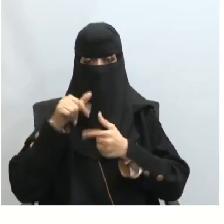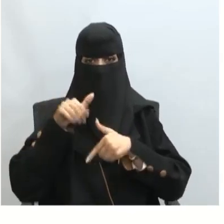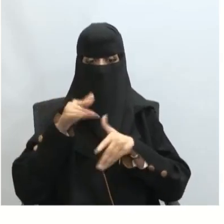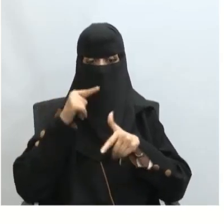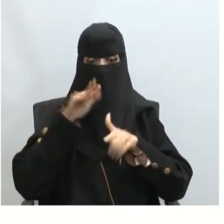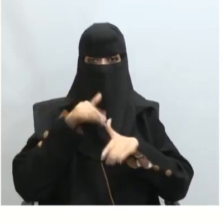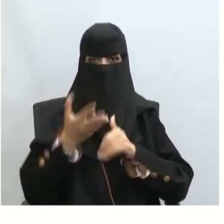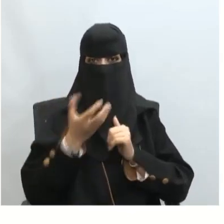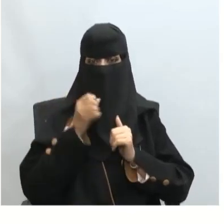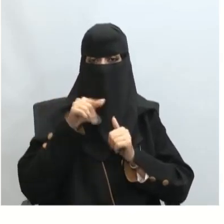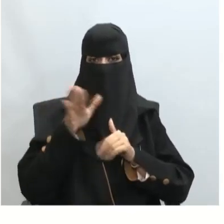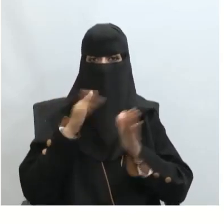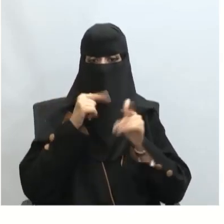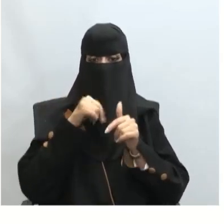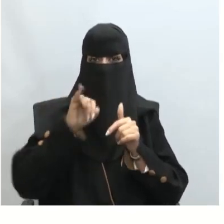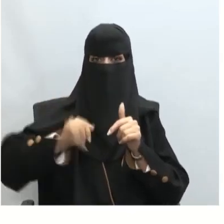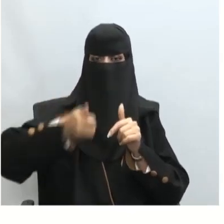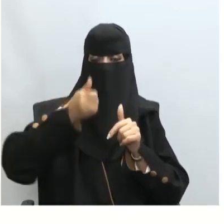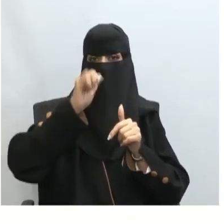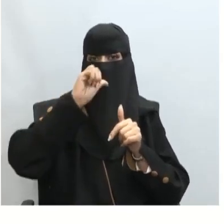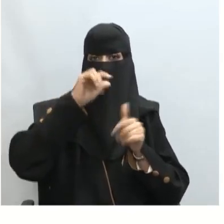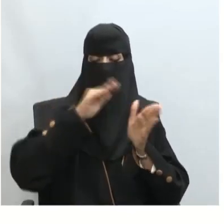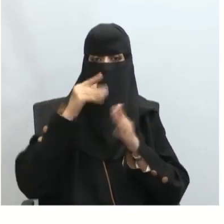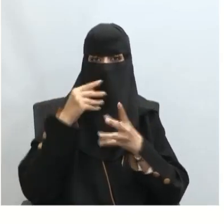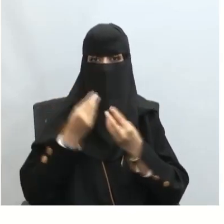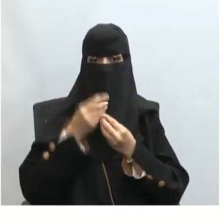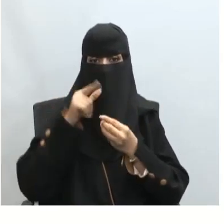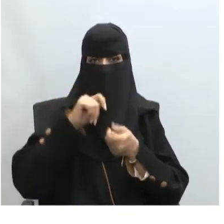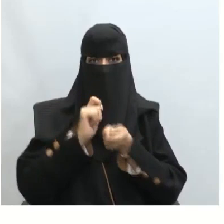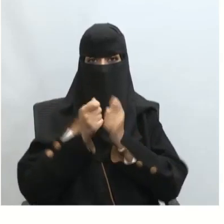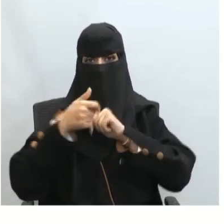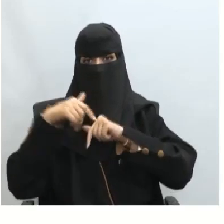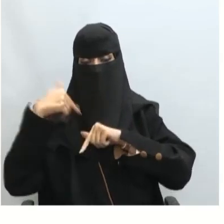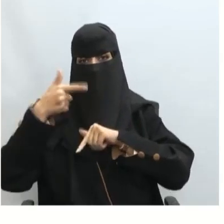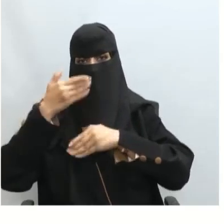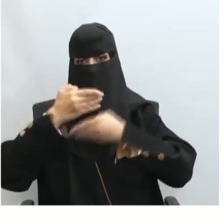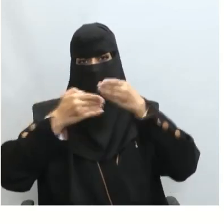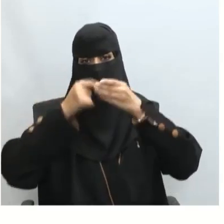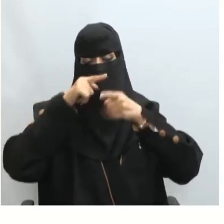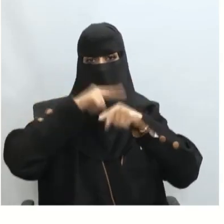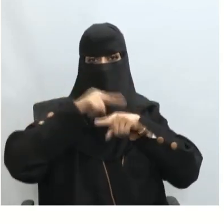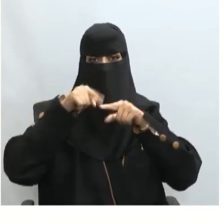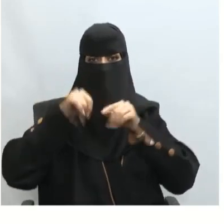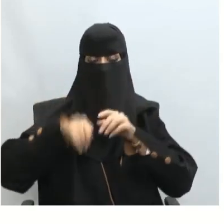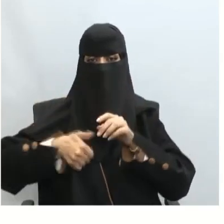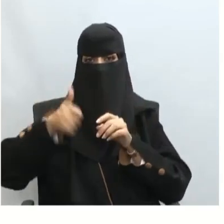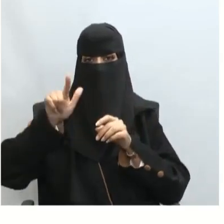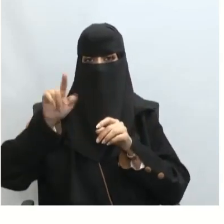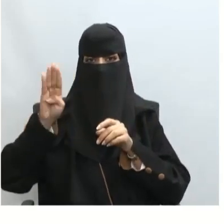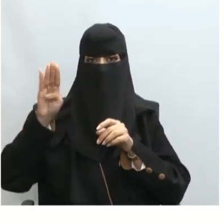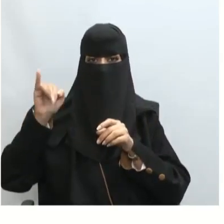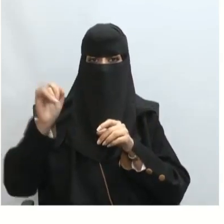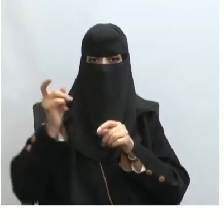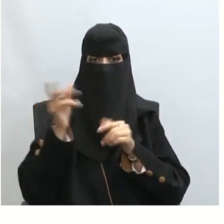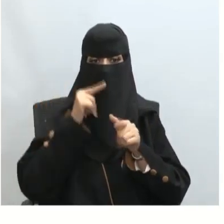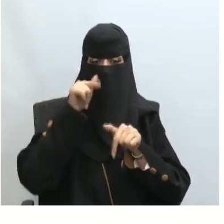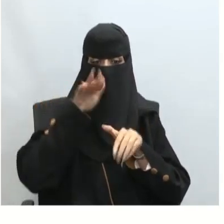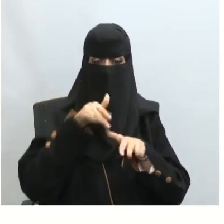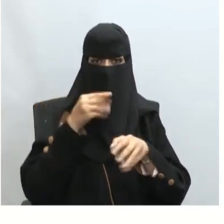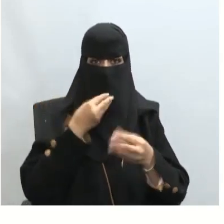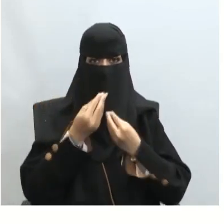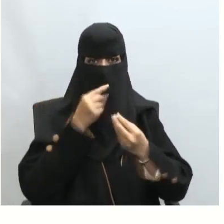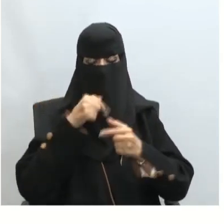سيعطيني ماء ويتحول بعد ذلك المركب الى هذه هي